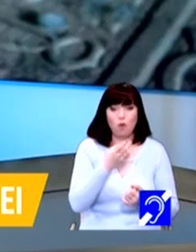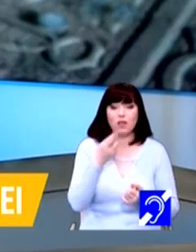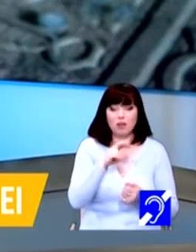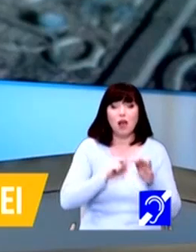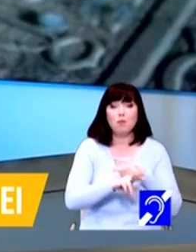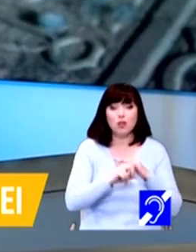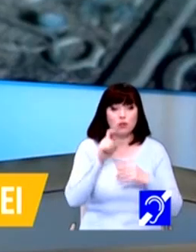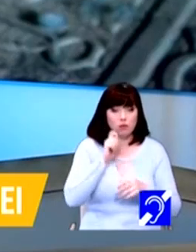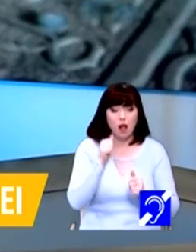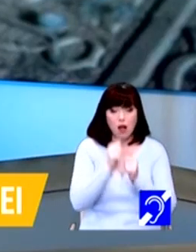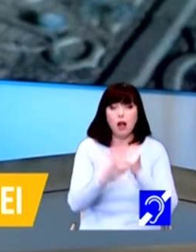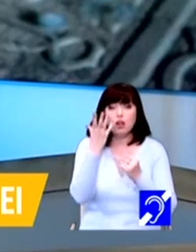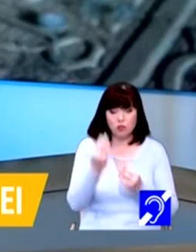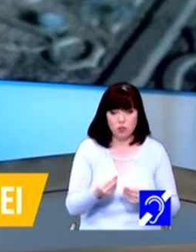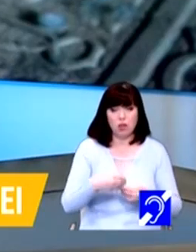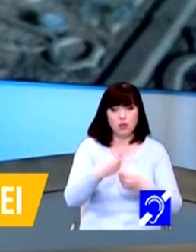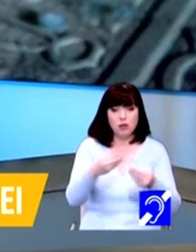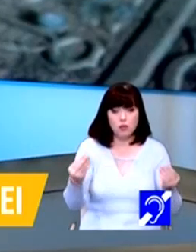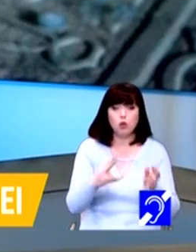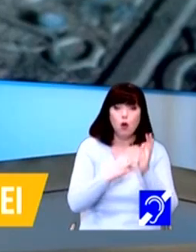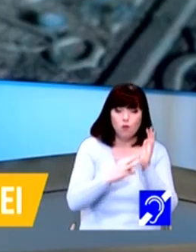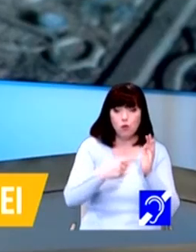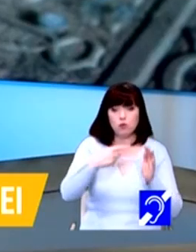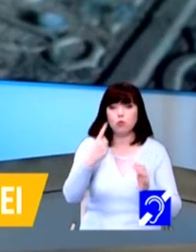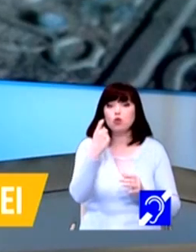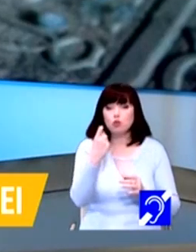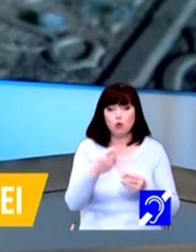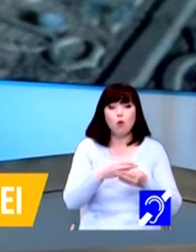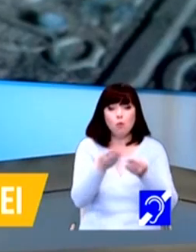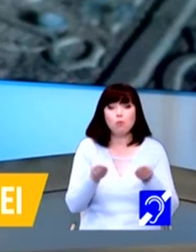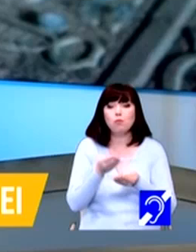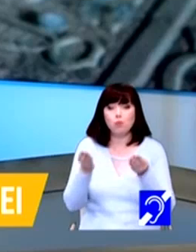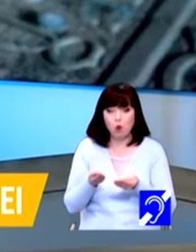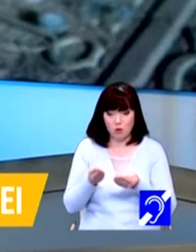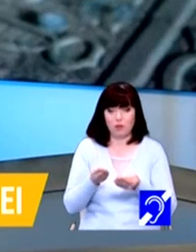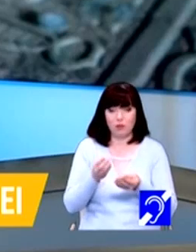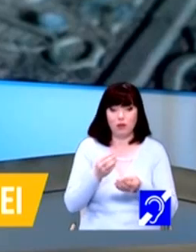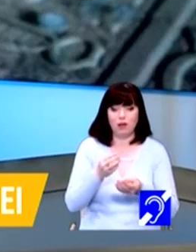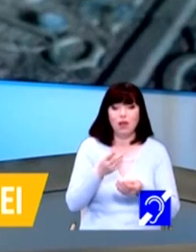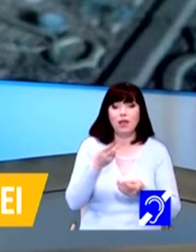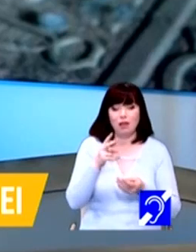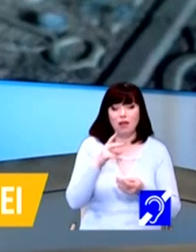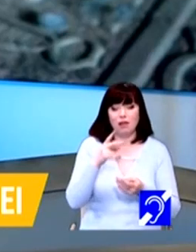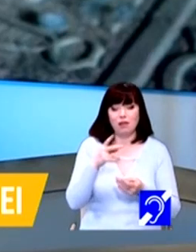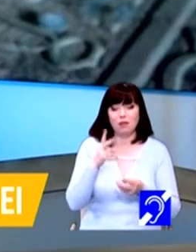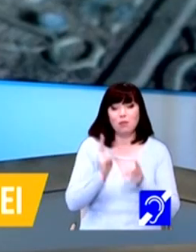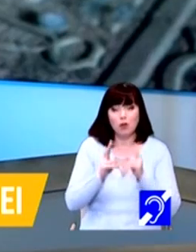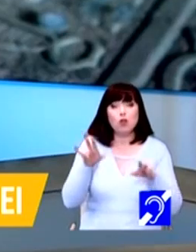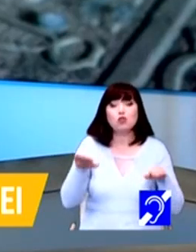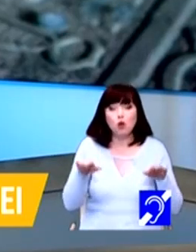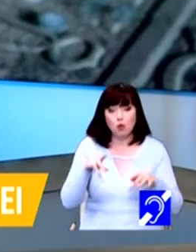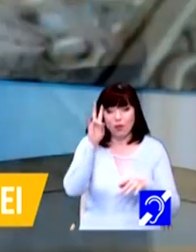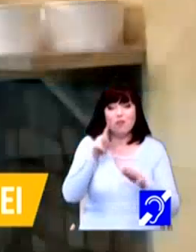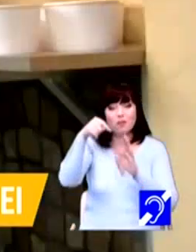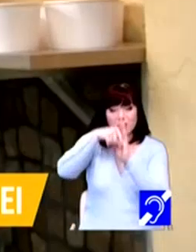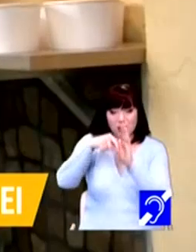Zilnic, voluntarii distribuie între 80 și 100 de porții de mâncare pregătite de gospodinele din Soroca la cantina parohială.